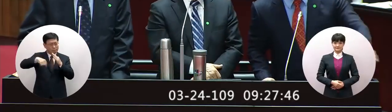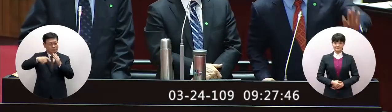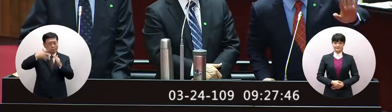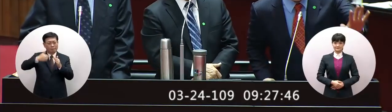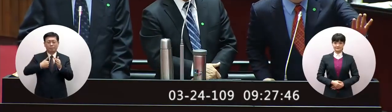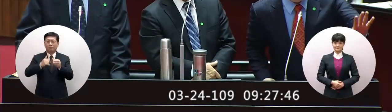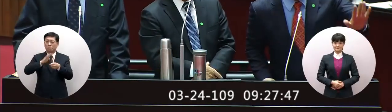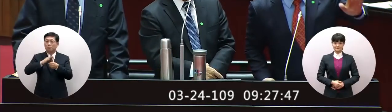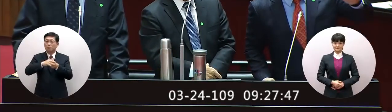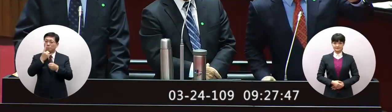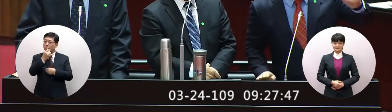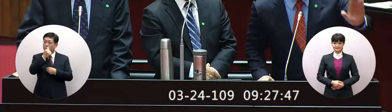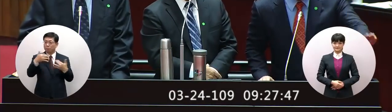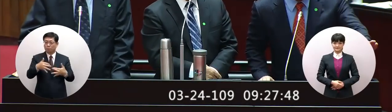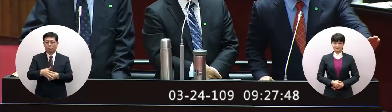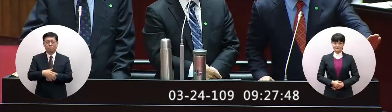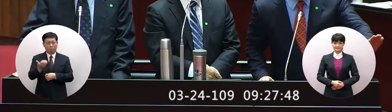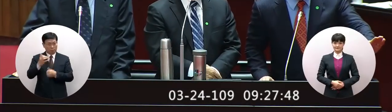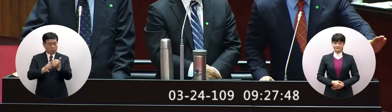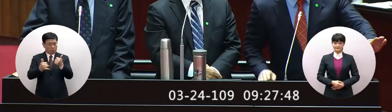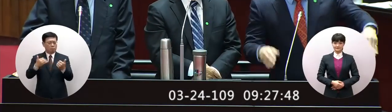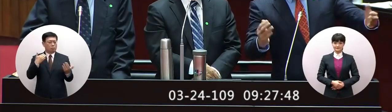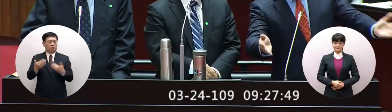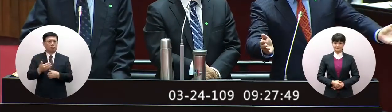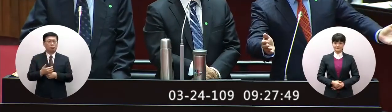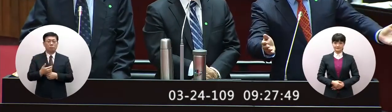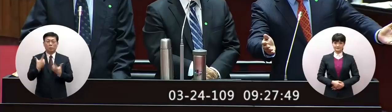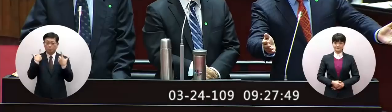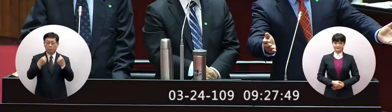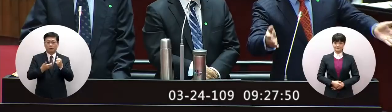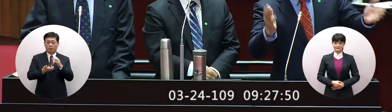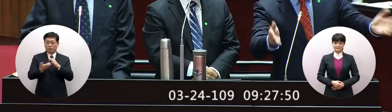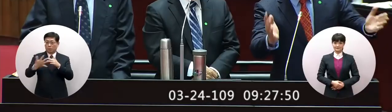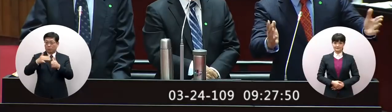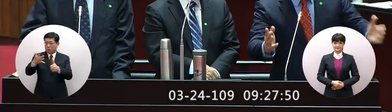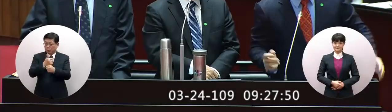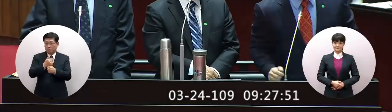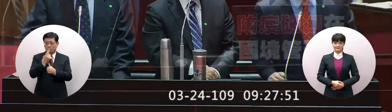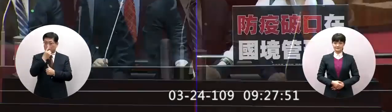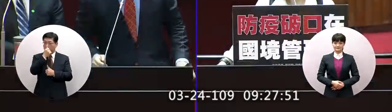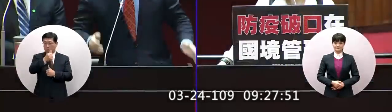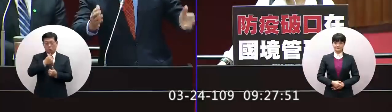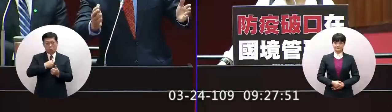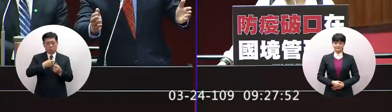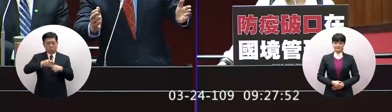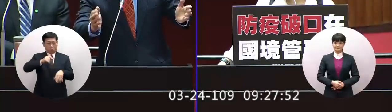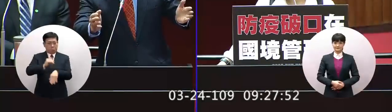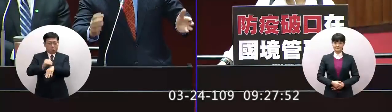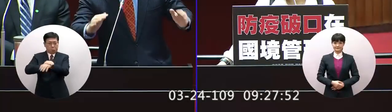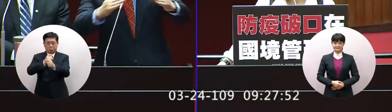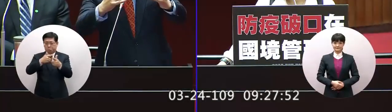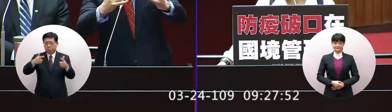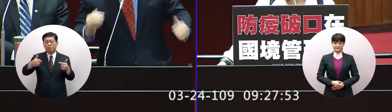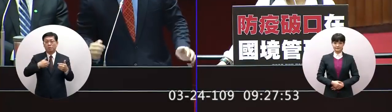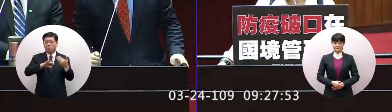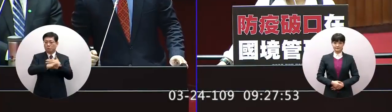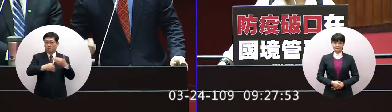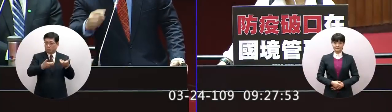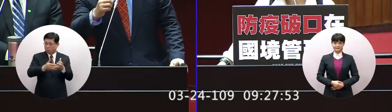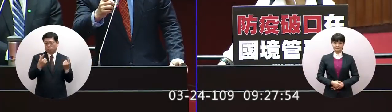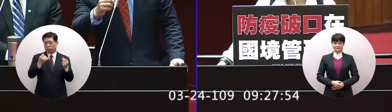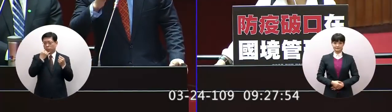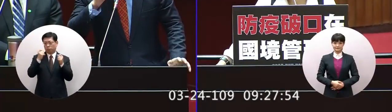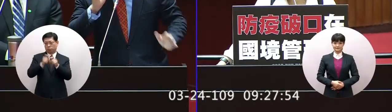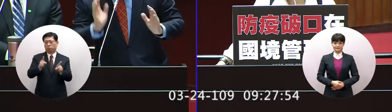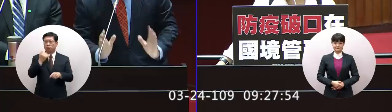讲一下那个语言的问题。哦，委员你做了解了，那移民署哈，什么语言的人才都有，绝对跟外交部可以比拟的